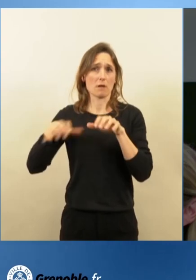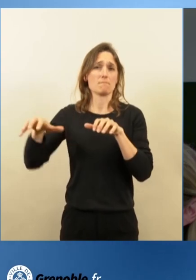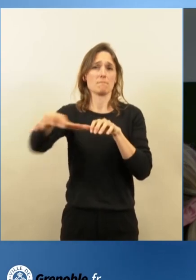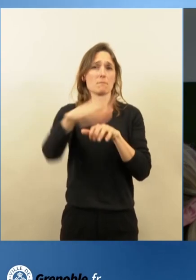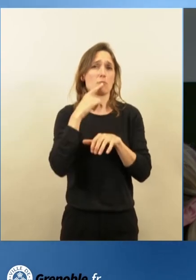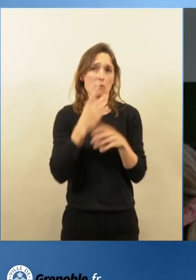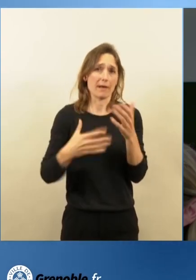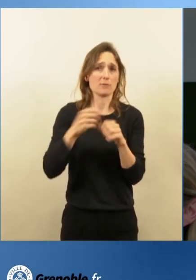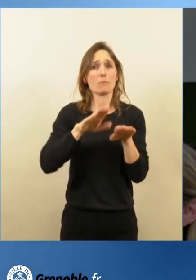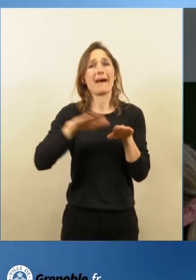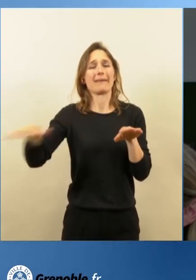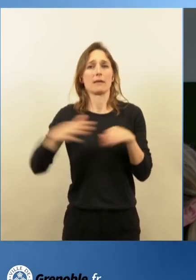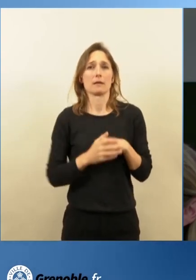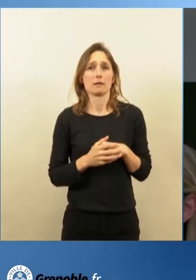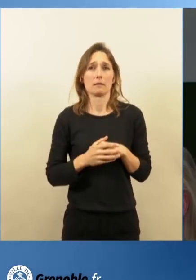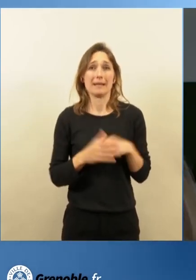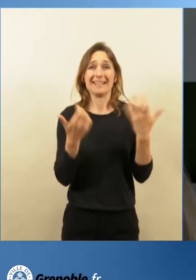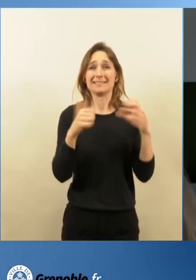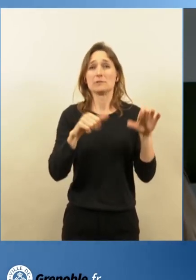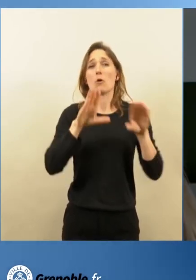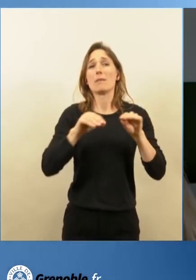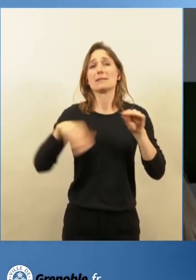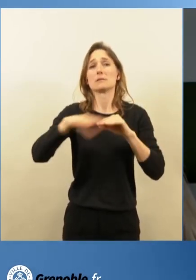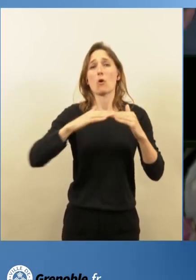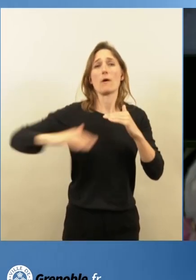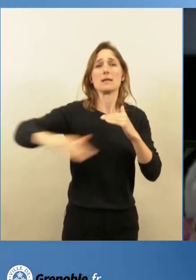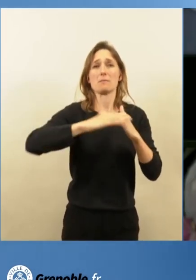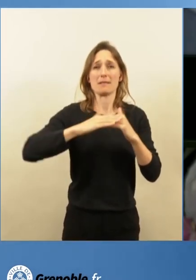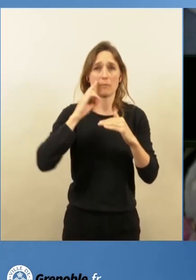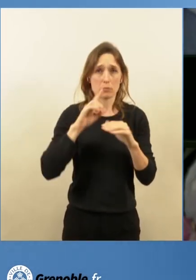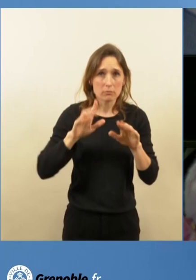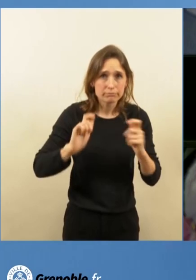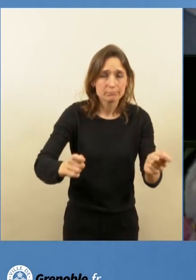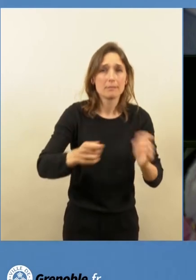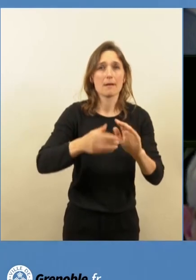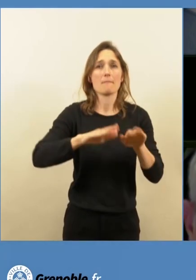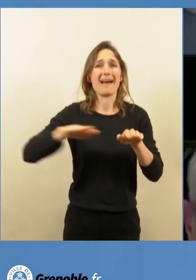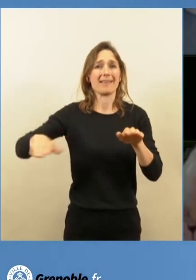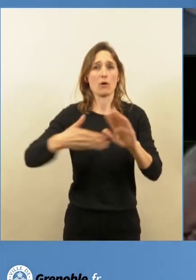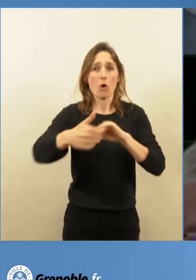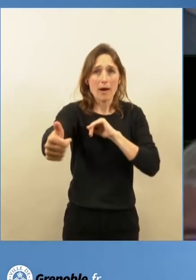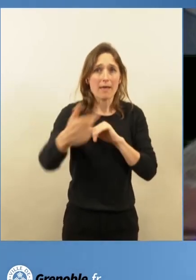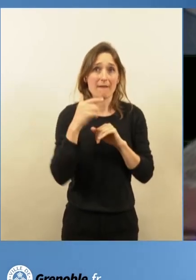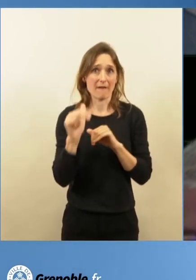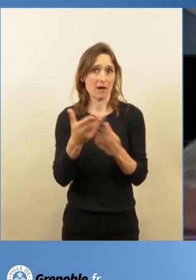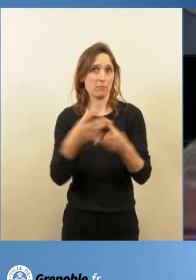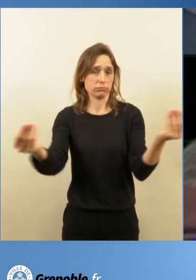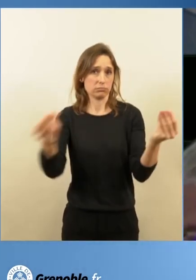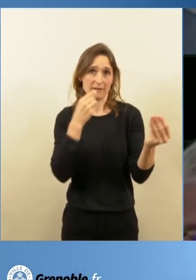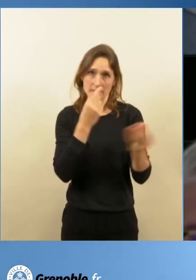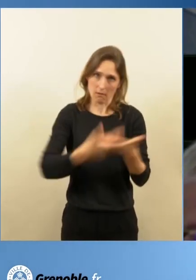600 places de l'esplanade qui servent de parking relais sont voués à disparaître et ce n'est plus 1500 places supplémentaires qu'il faudra mais